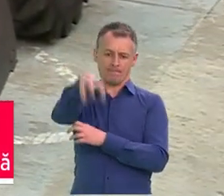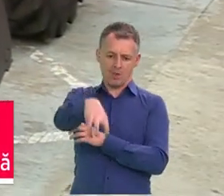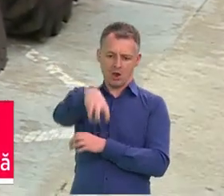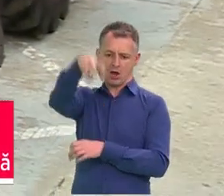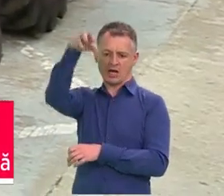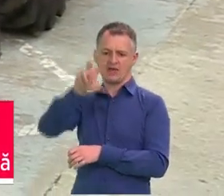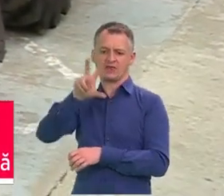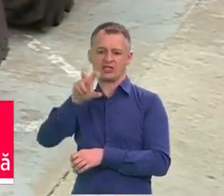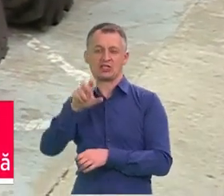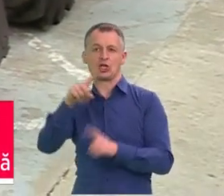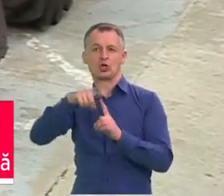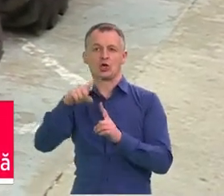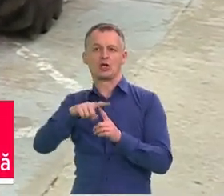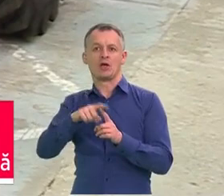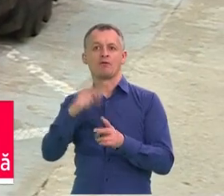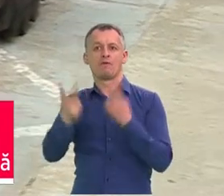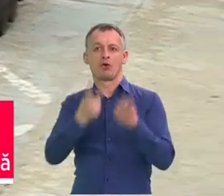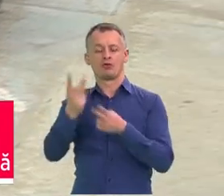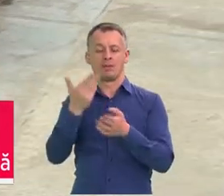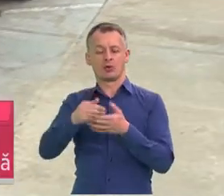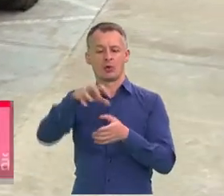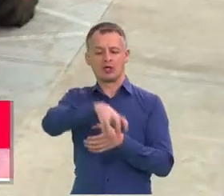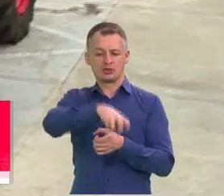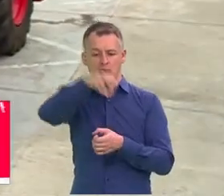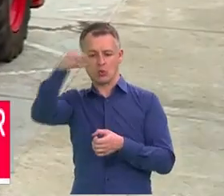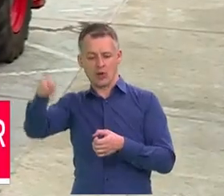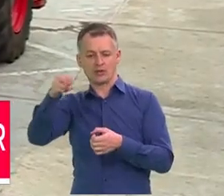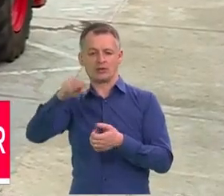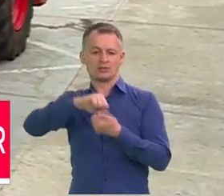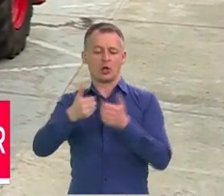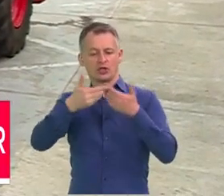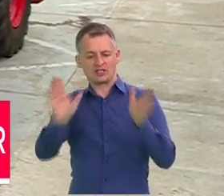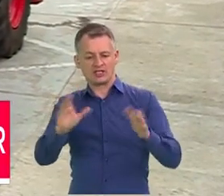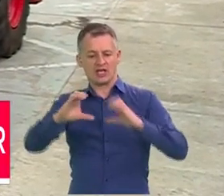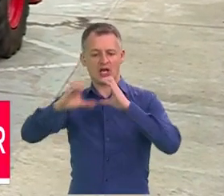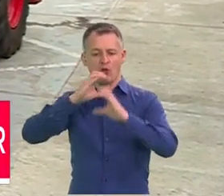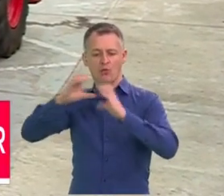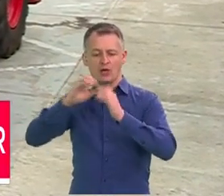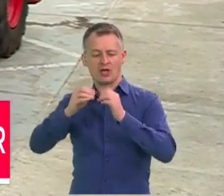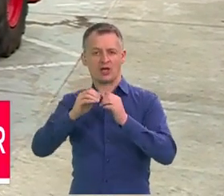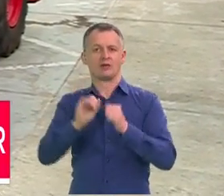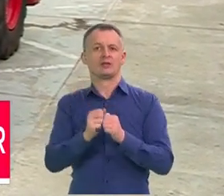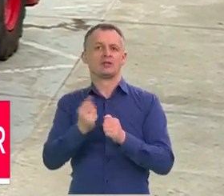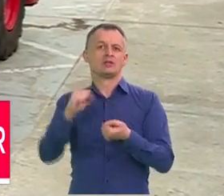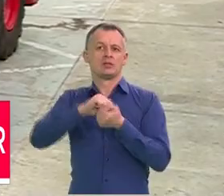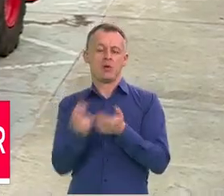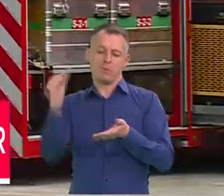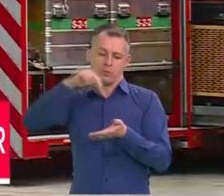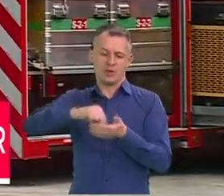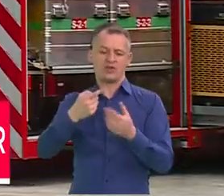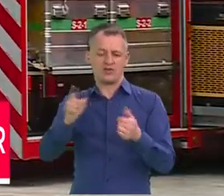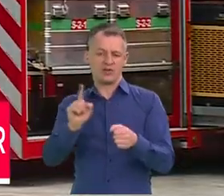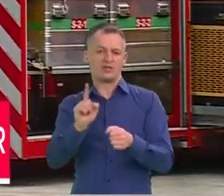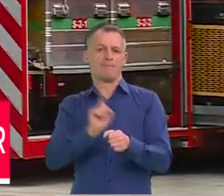utilă pentru a scoate sau pentru a debloca căile de comunicații sau a încărca diferite containere sau materiale.